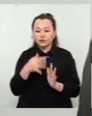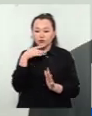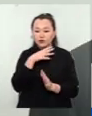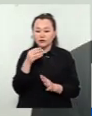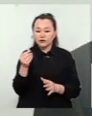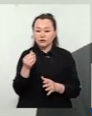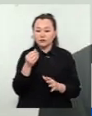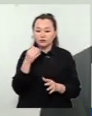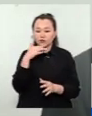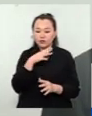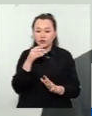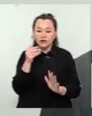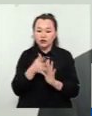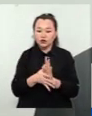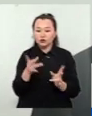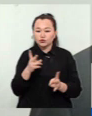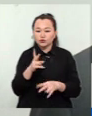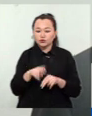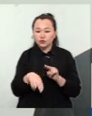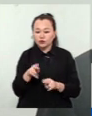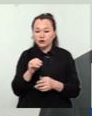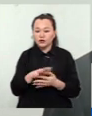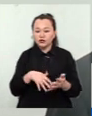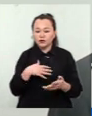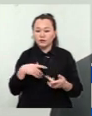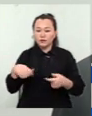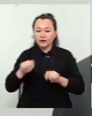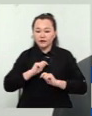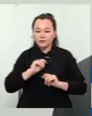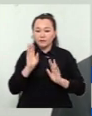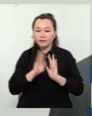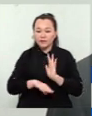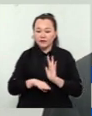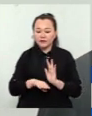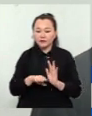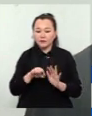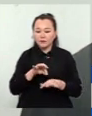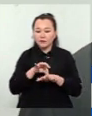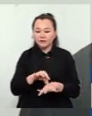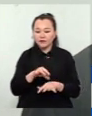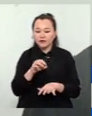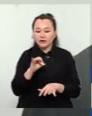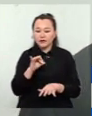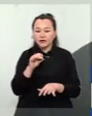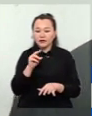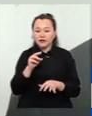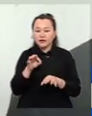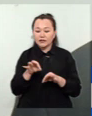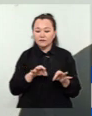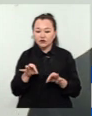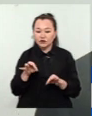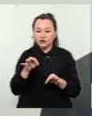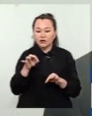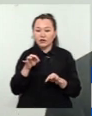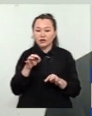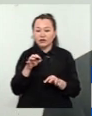нужны. На сегодня данный объект вообще нам передан без подведения ИКИ, инженерно-коммуникационной